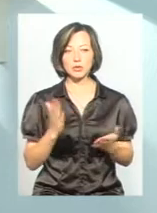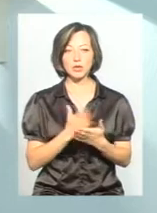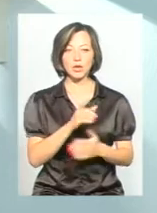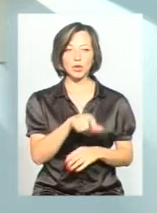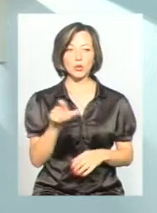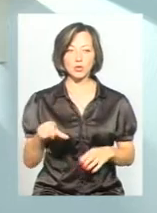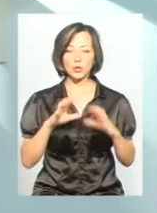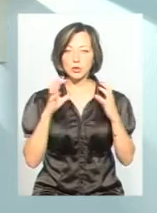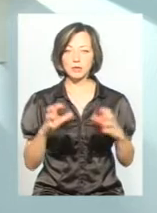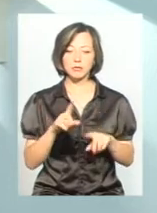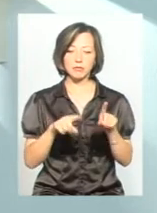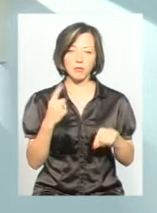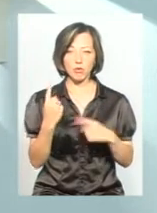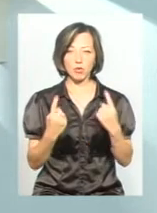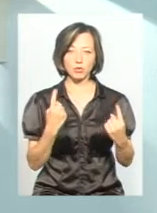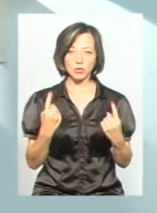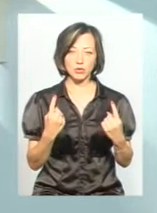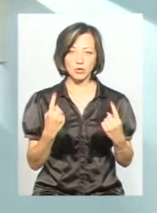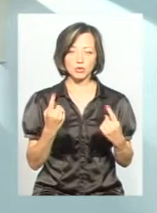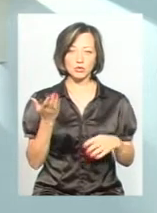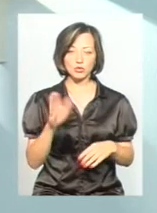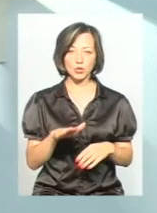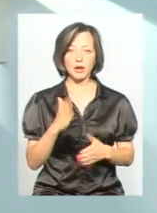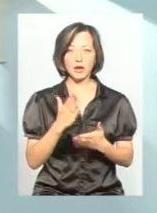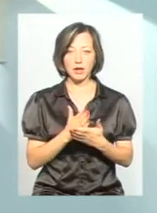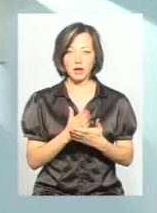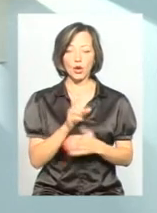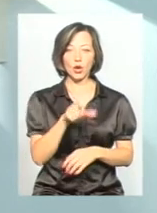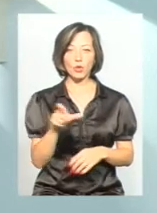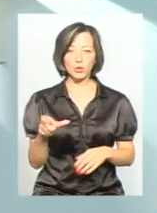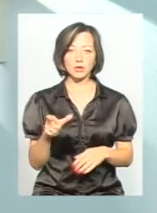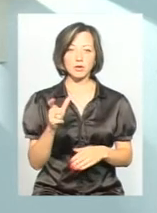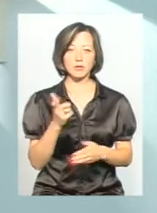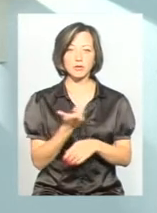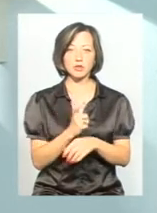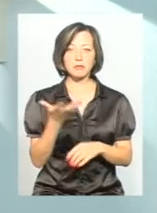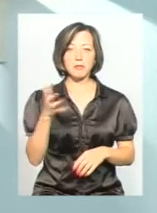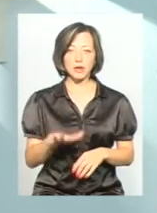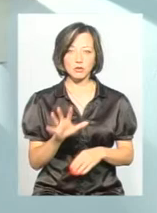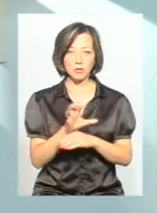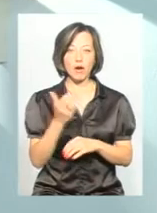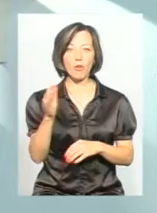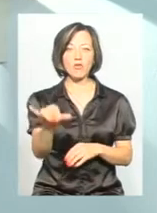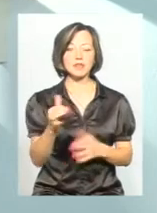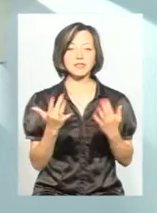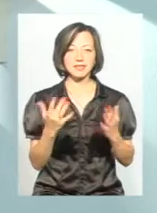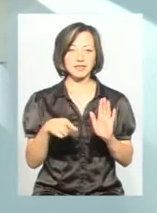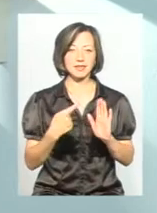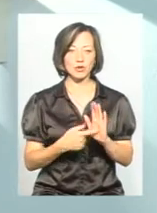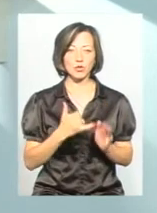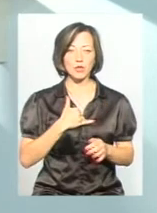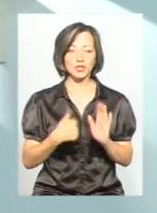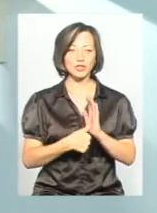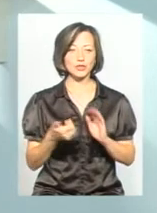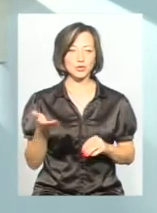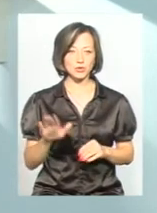собак, одну голову, а є, які тримають і більше 5. А ви скільки тримаєте? Ну, у мене